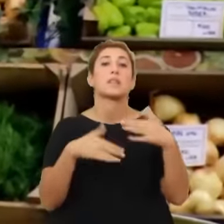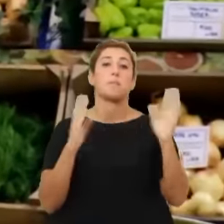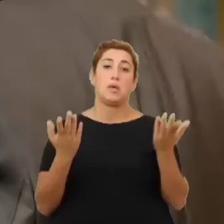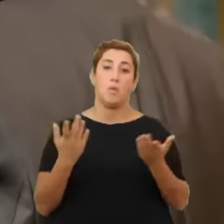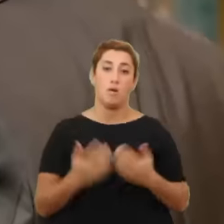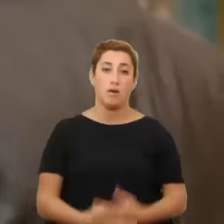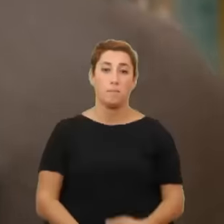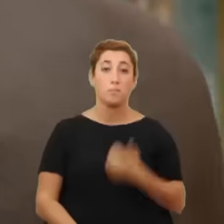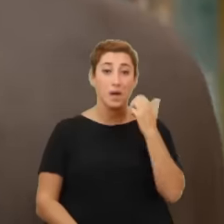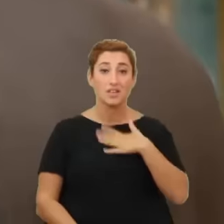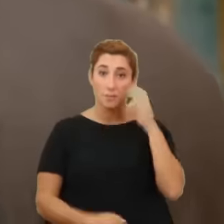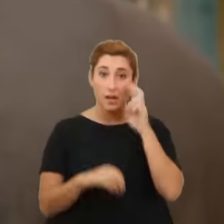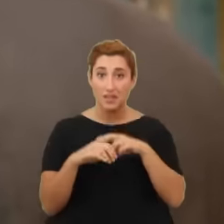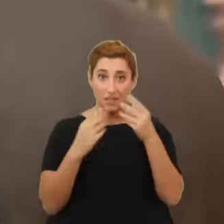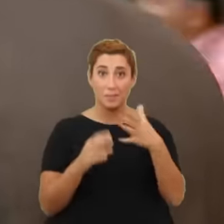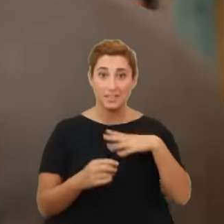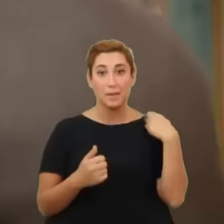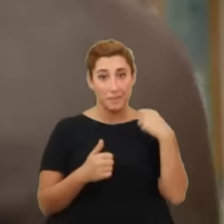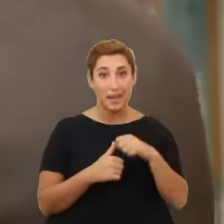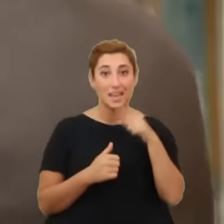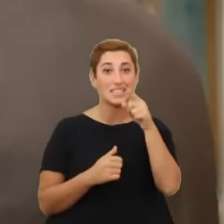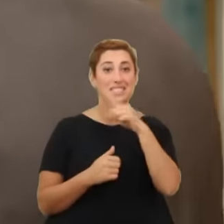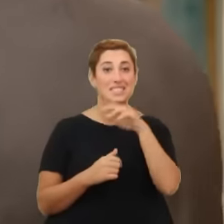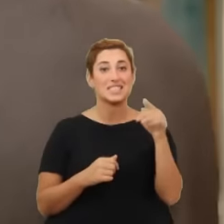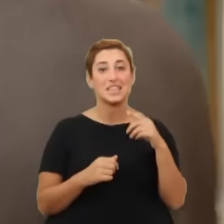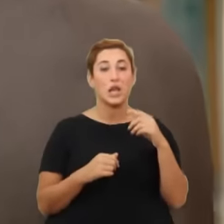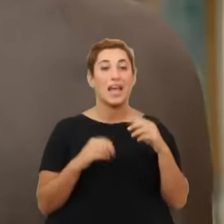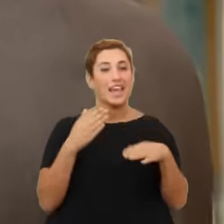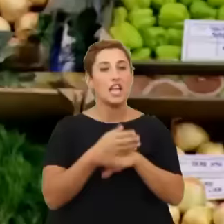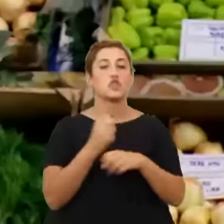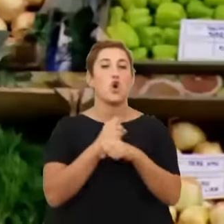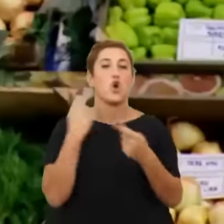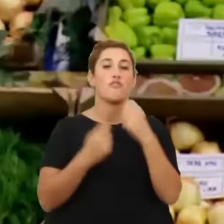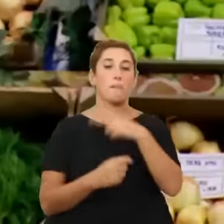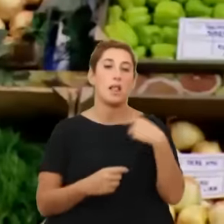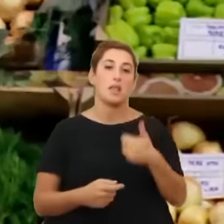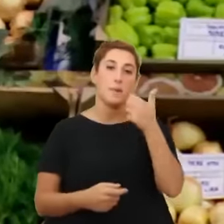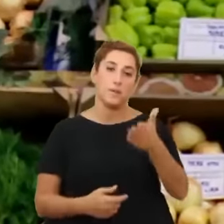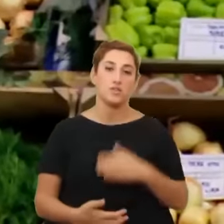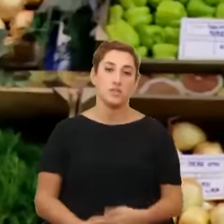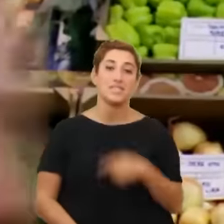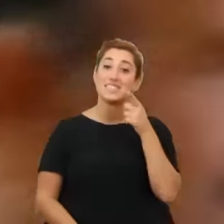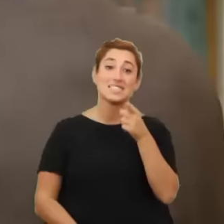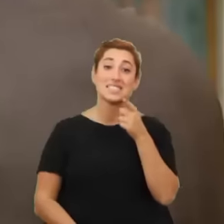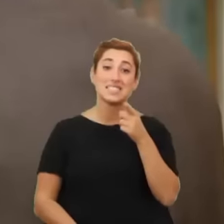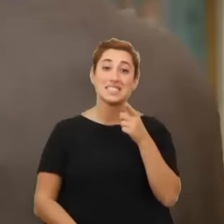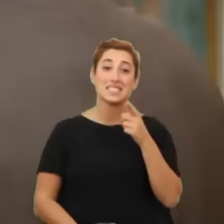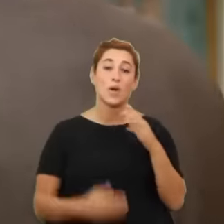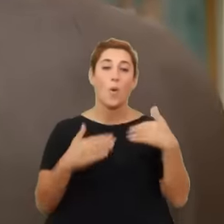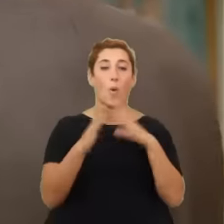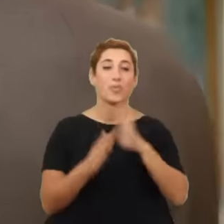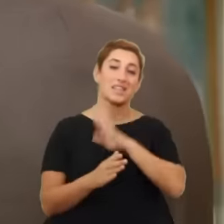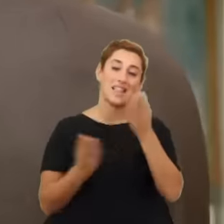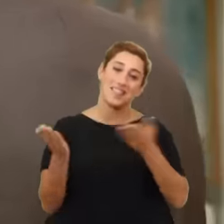vallahi. Başkanım, hatırlatmak isterim ki tekrardan sizin asli göreviniz belediye başkanlığı. Sizi makam